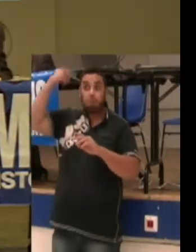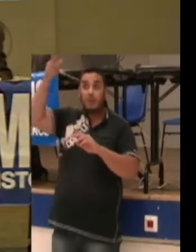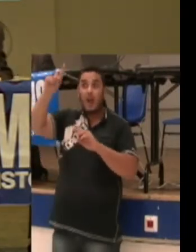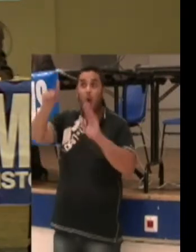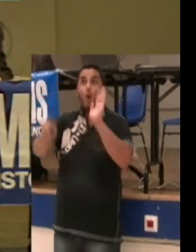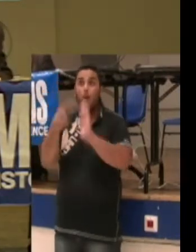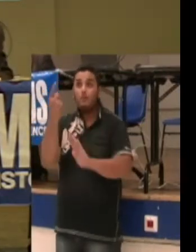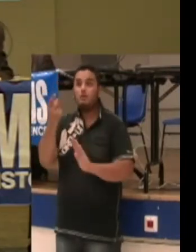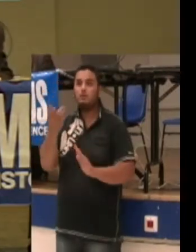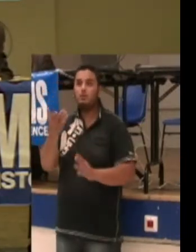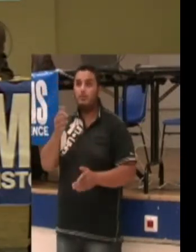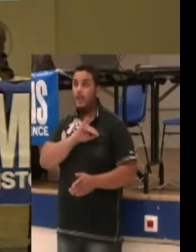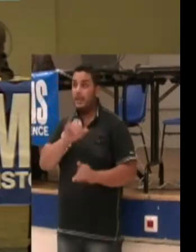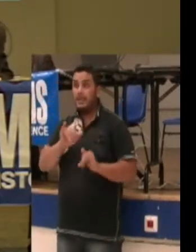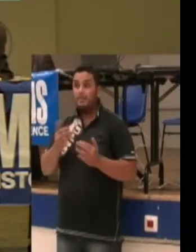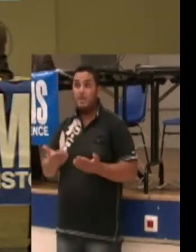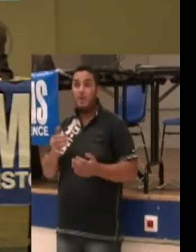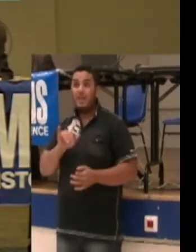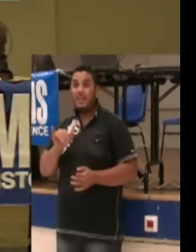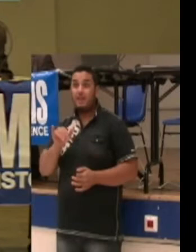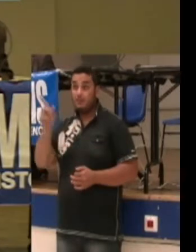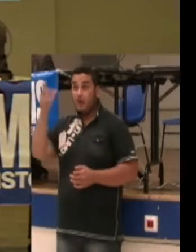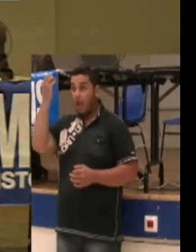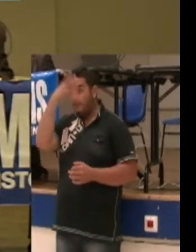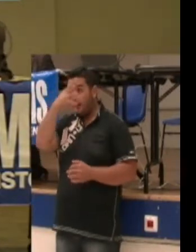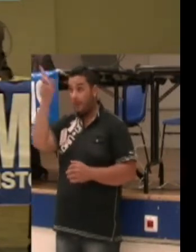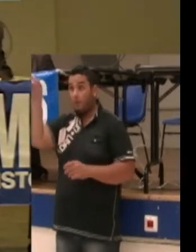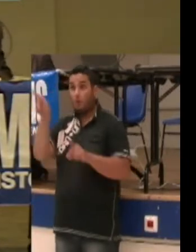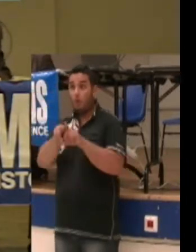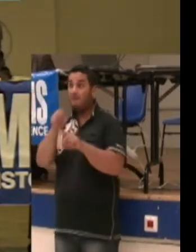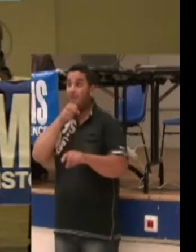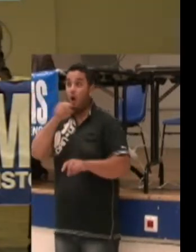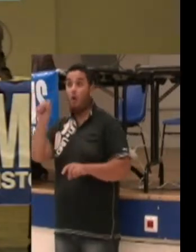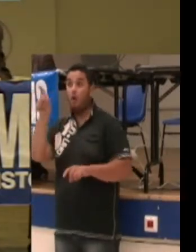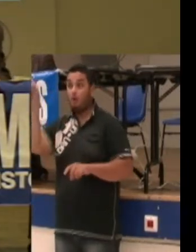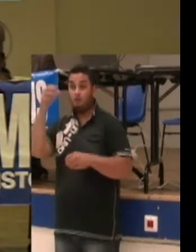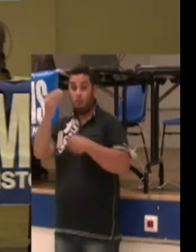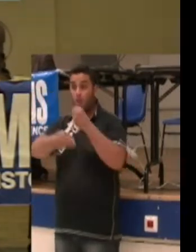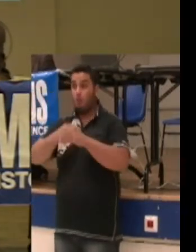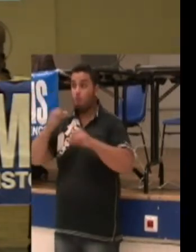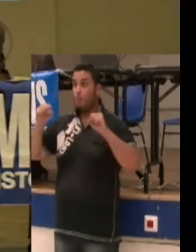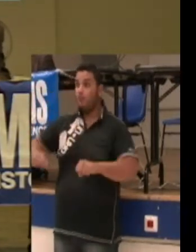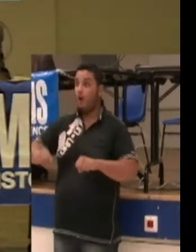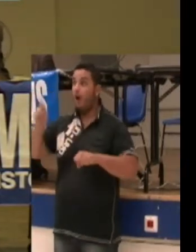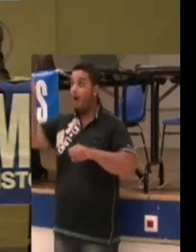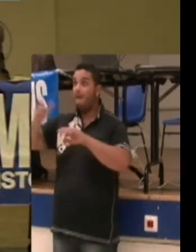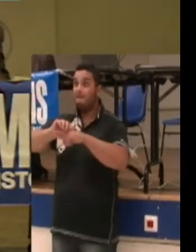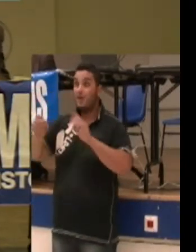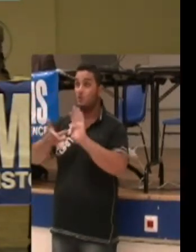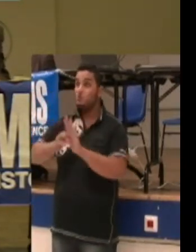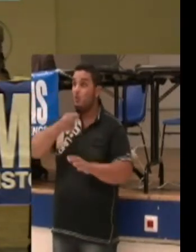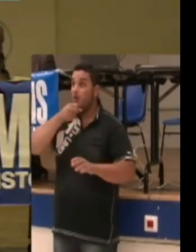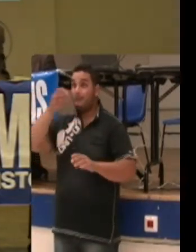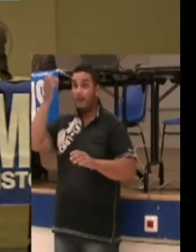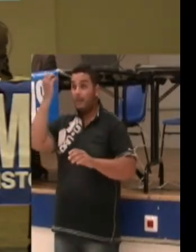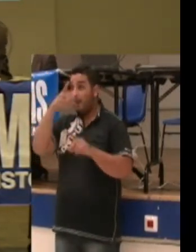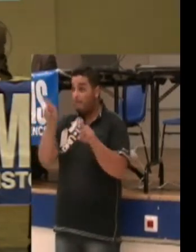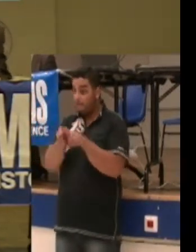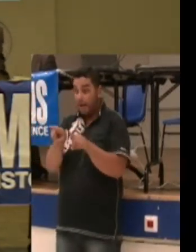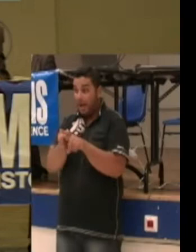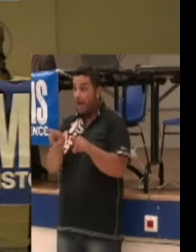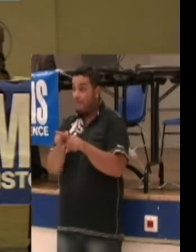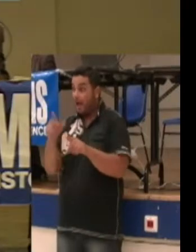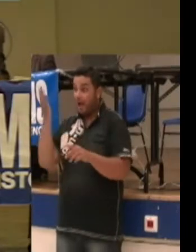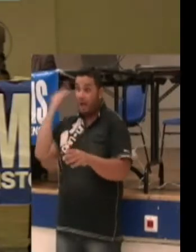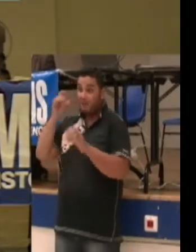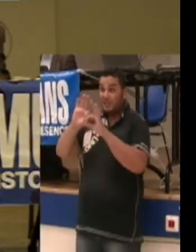Vous me donnez la liste des gens qui tiennent les comptes chez vous. Je lisais la presse la semaine dernière. Les États-Unis ont demandé à un pays